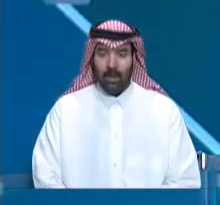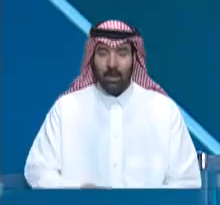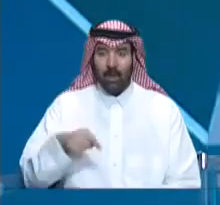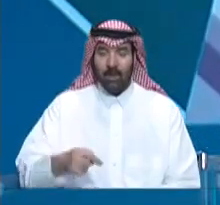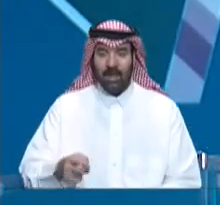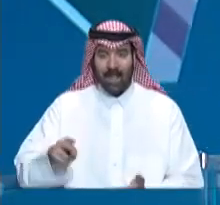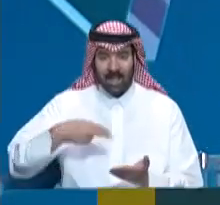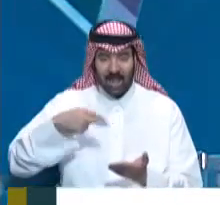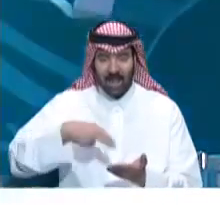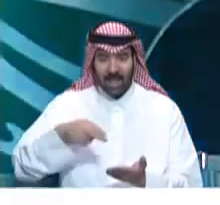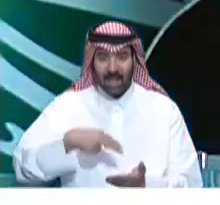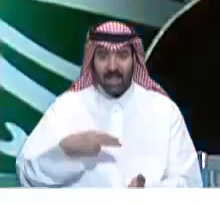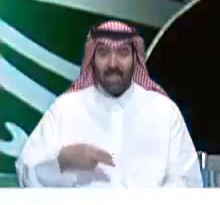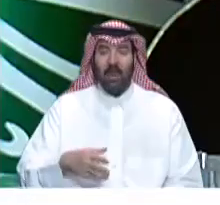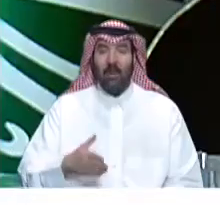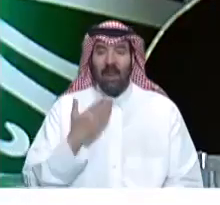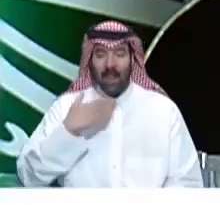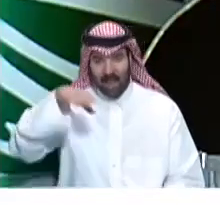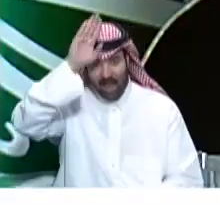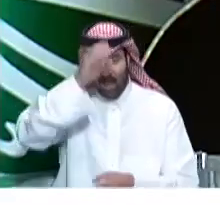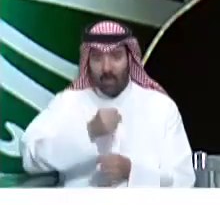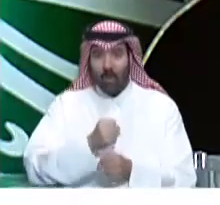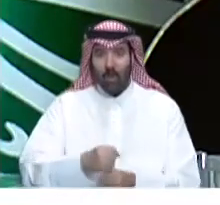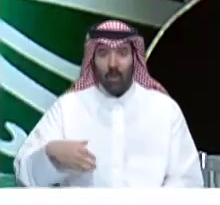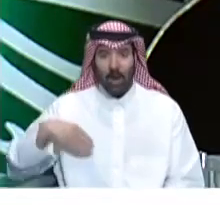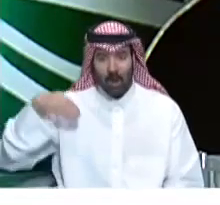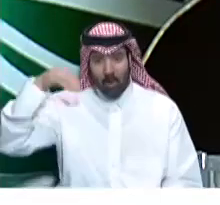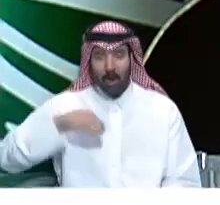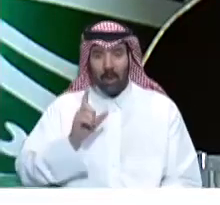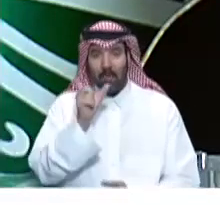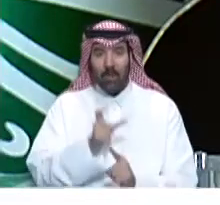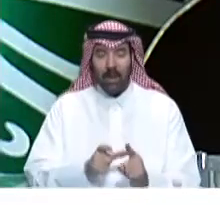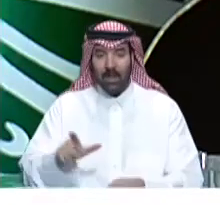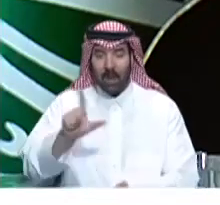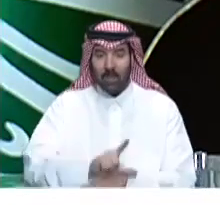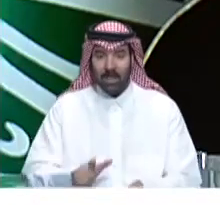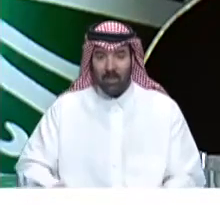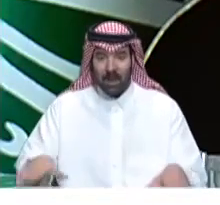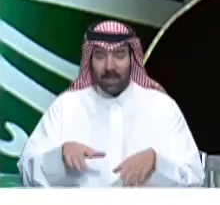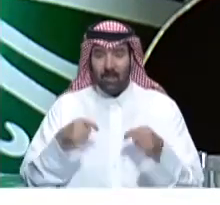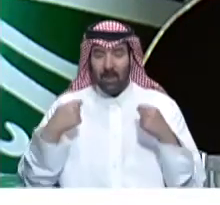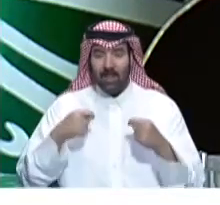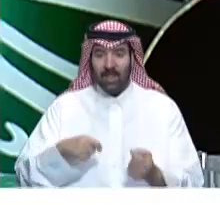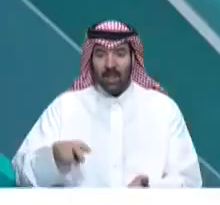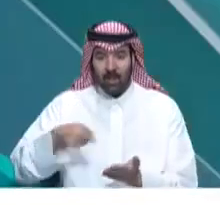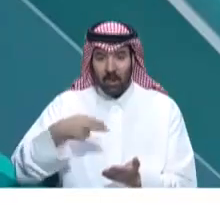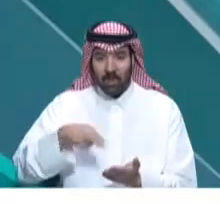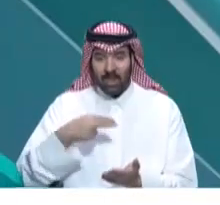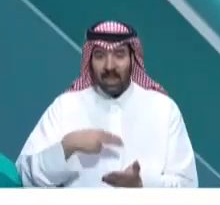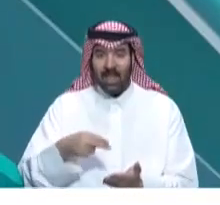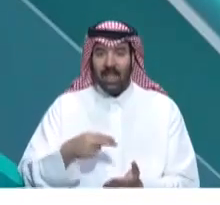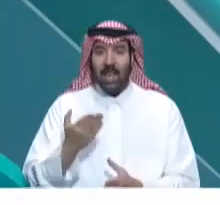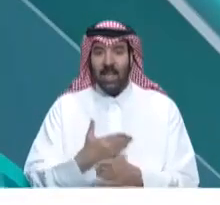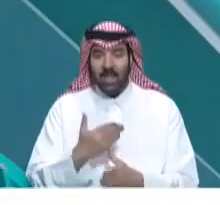كما تلقى خادم الحرمين الشريفين الملك سلمان بن عبد العزيز آل سعود وصاحب السمو الملكي الأمير محمد بن سلمان بن عبد العزيز آل